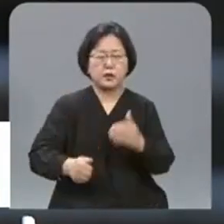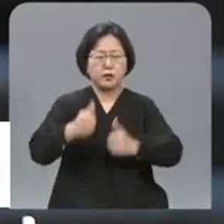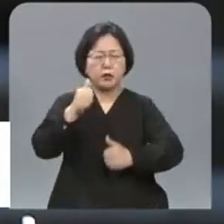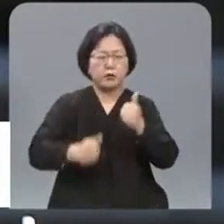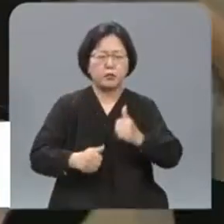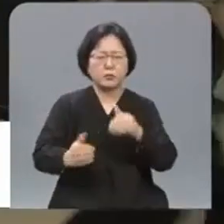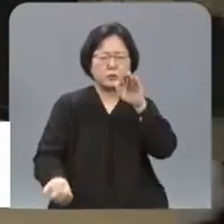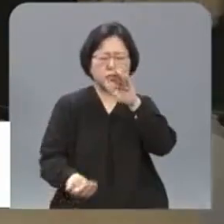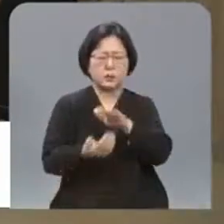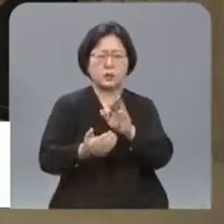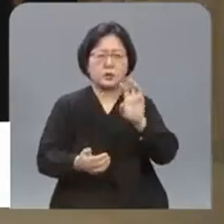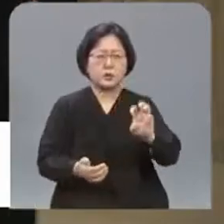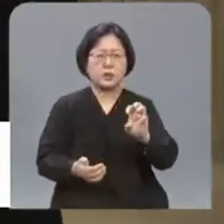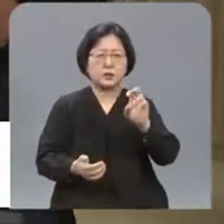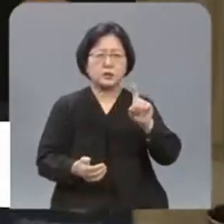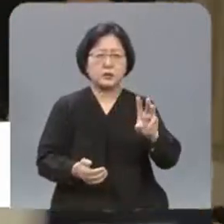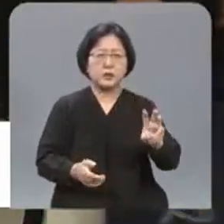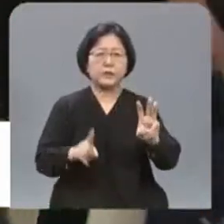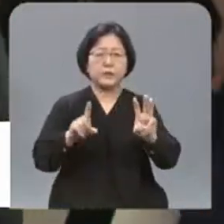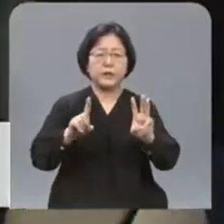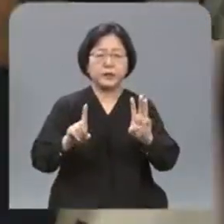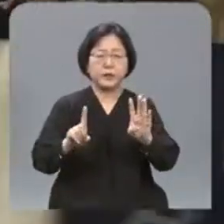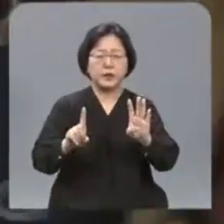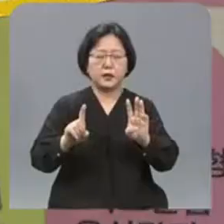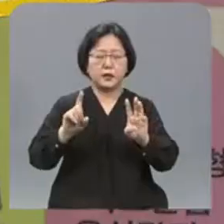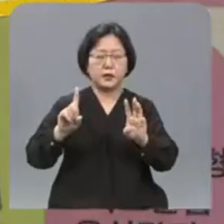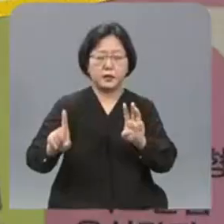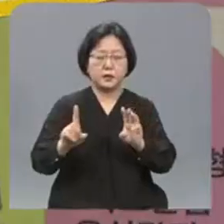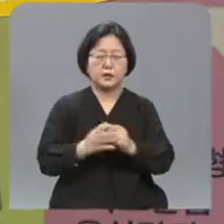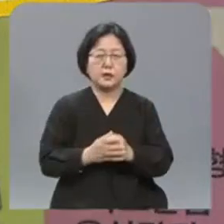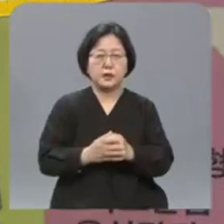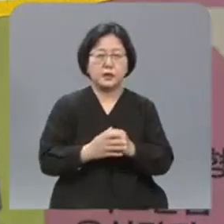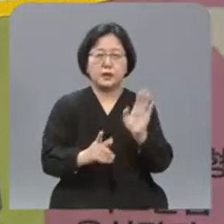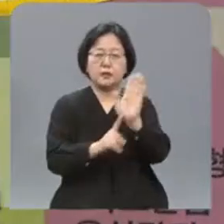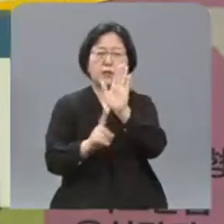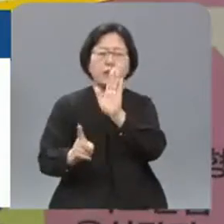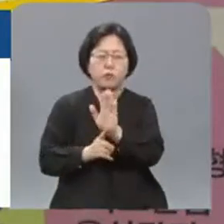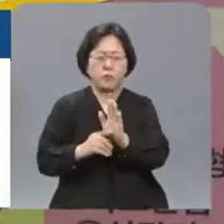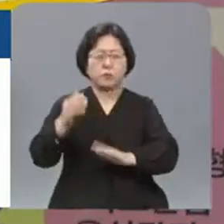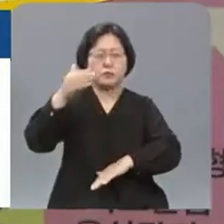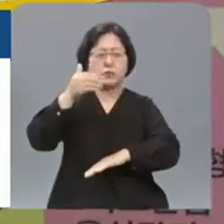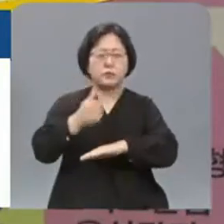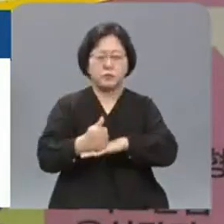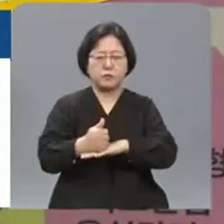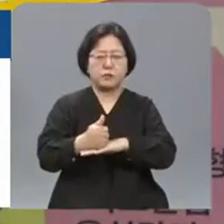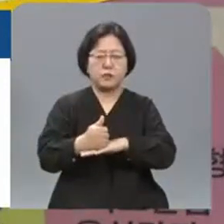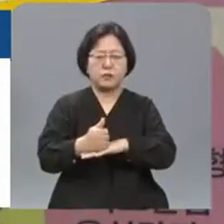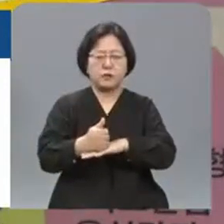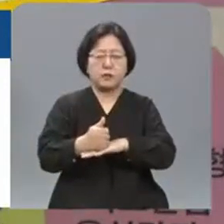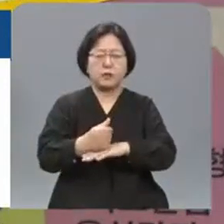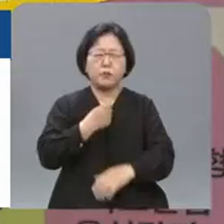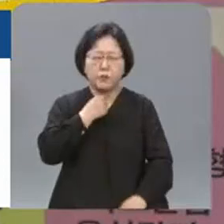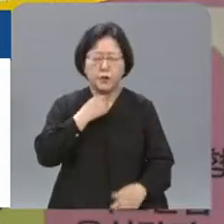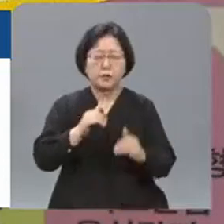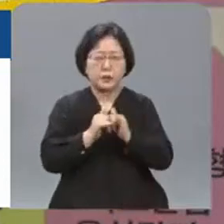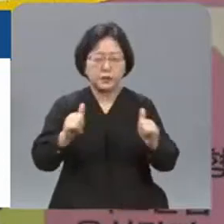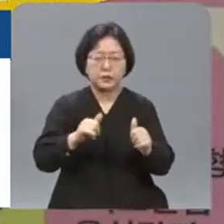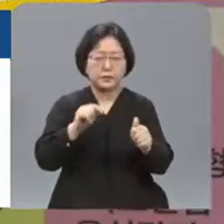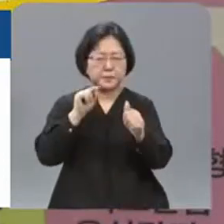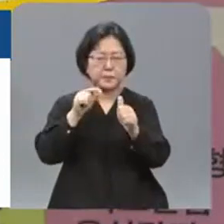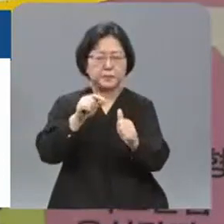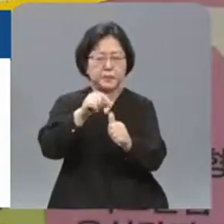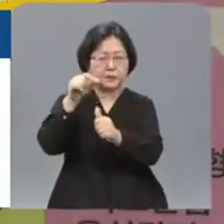경쟁률이 최고 43대 1을 넘을 정도로 인기가 높았습니다. 마케팅의 성공이지 않을까 싶어요. 타겟을 정확하게